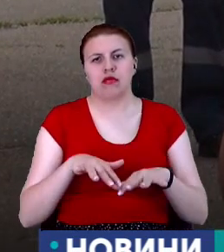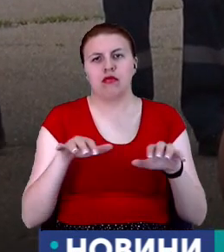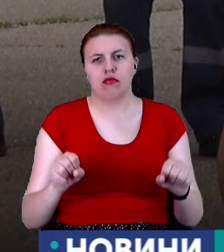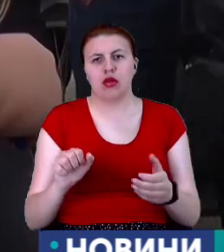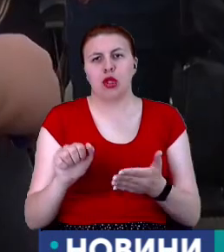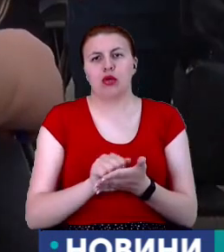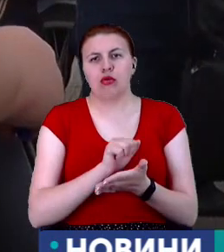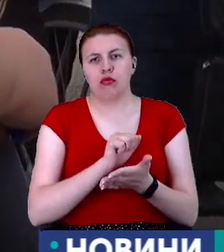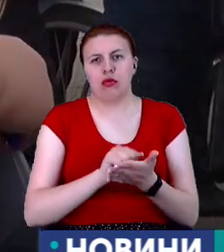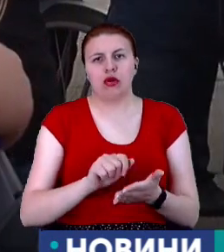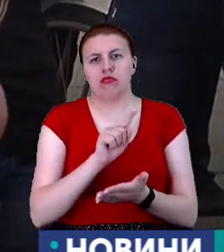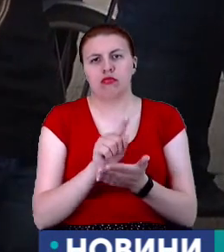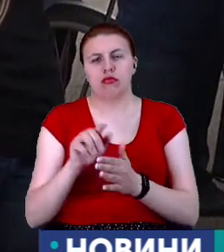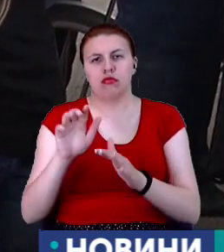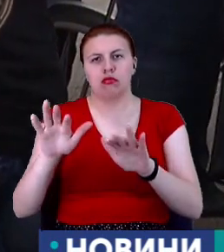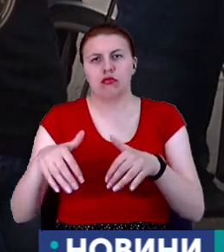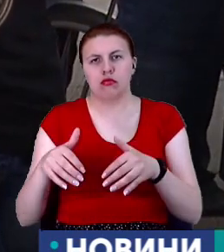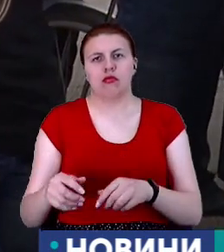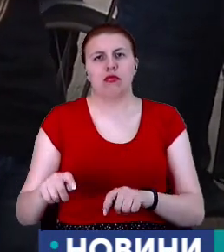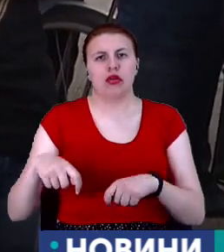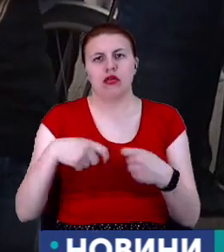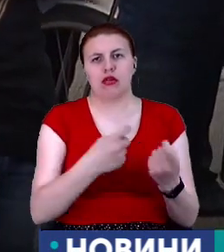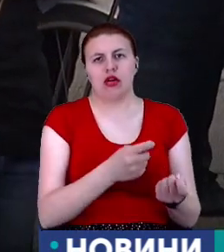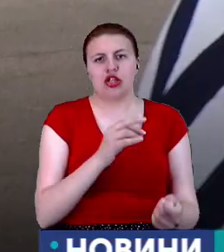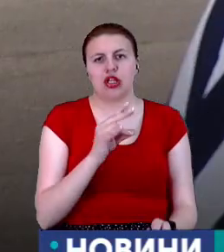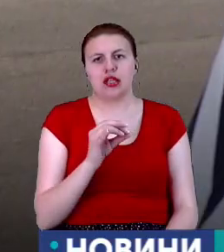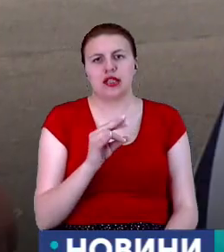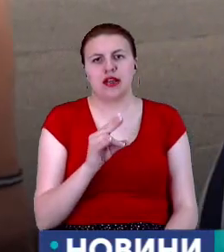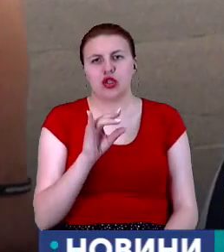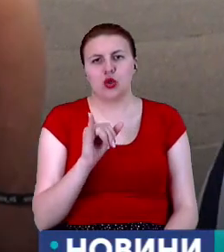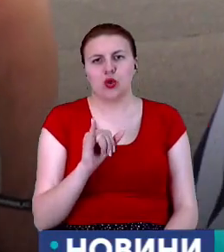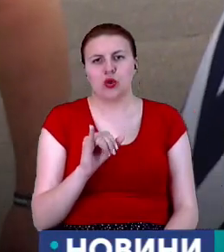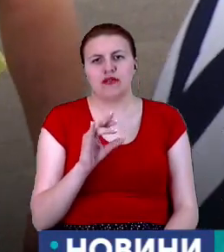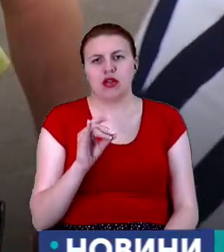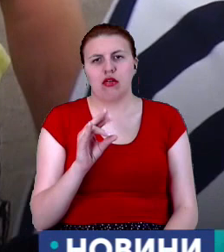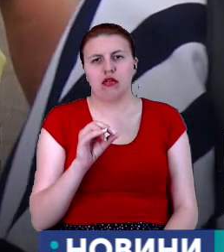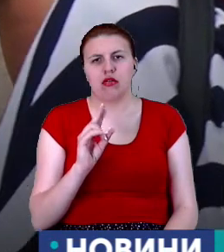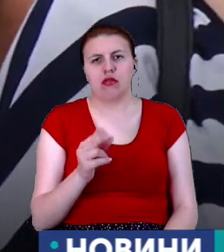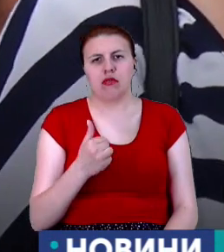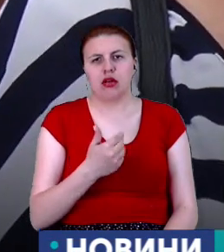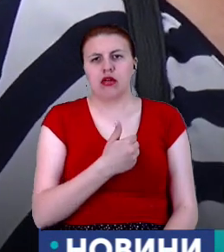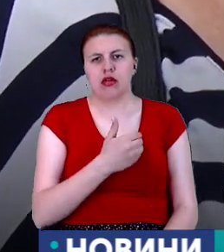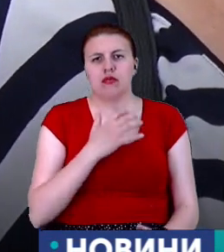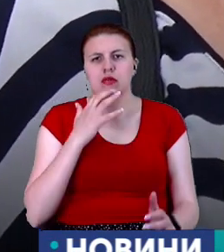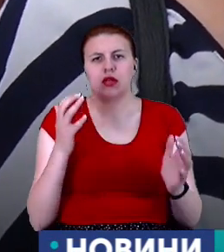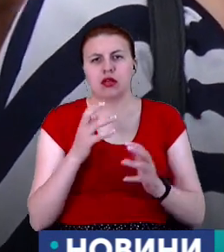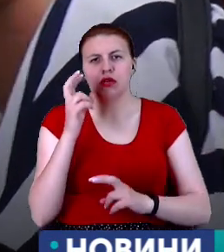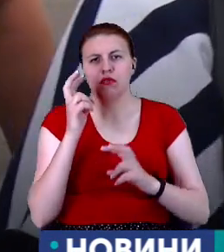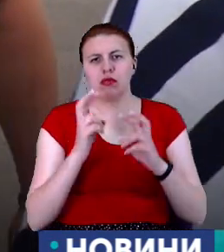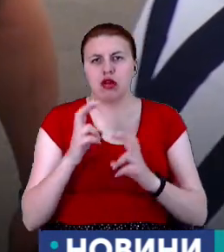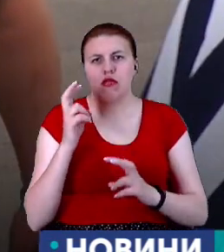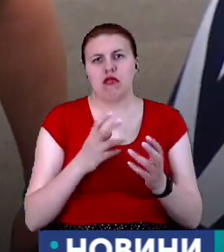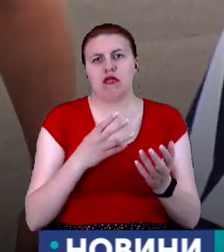служби мають передати на баланс житлосервісу «Світанок». Ми хочемо зберегти своє підприємство, свої захистити